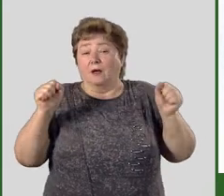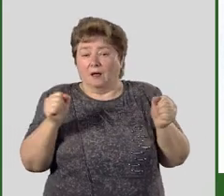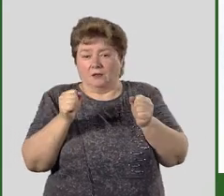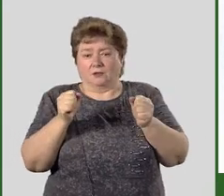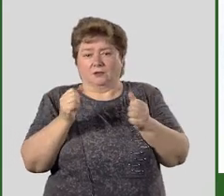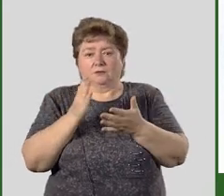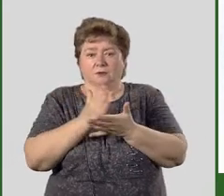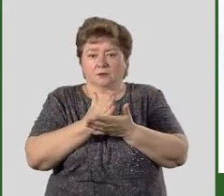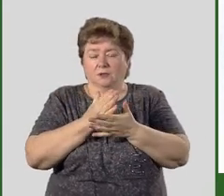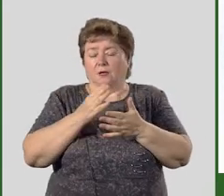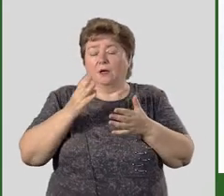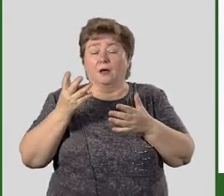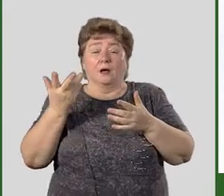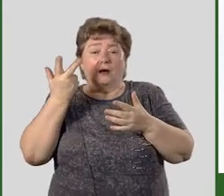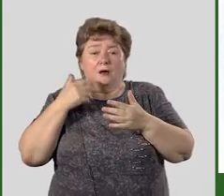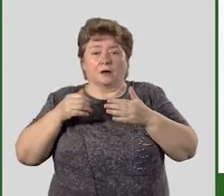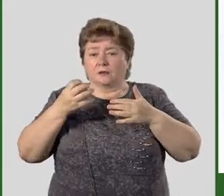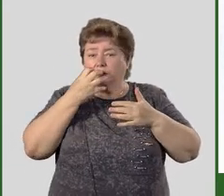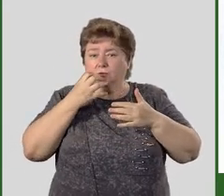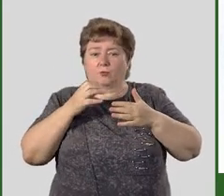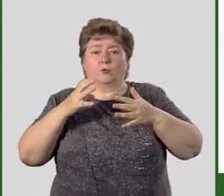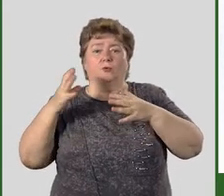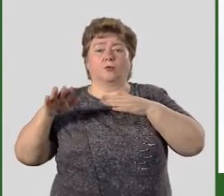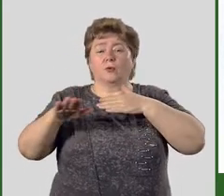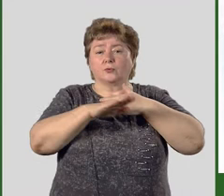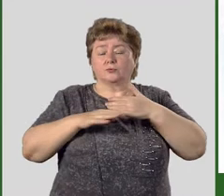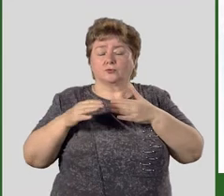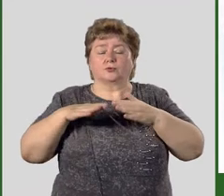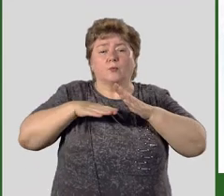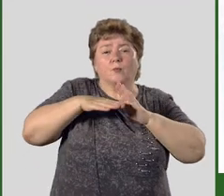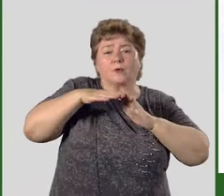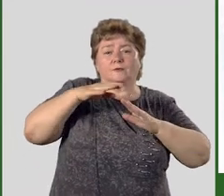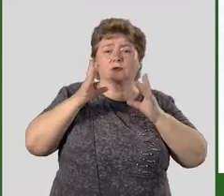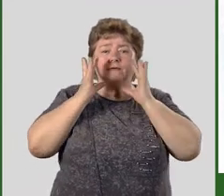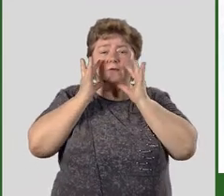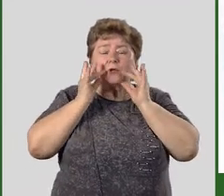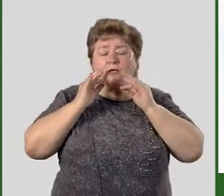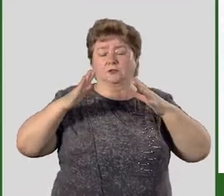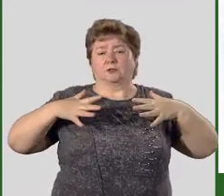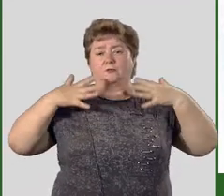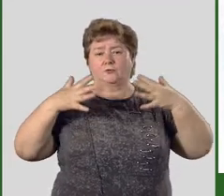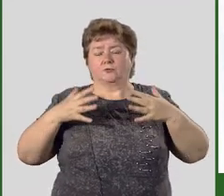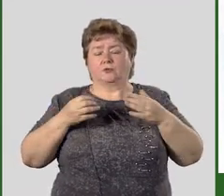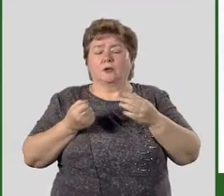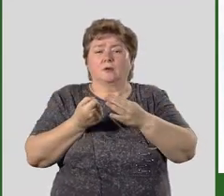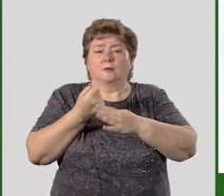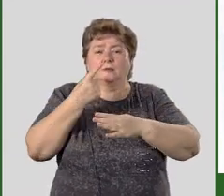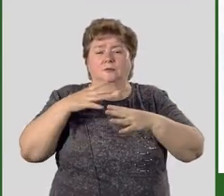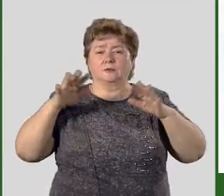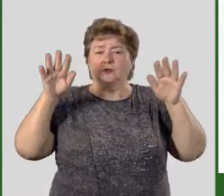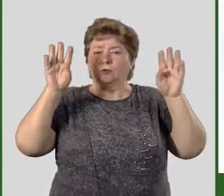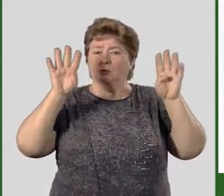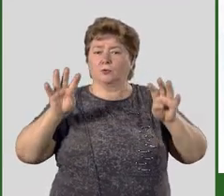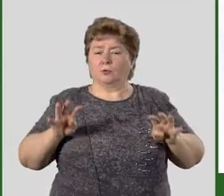охлаждаются. Приходя на прогретую сушу, они повышают влажность воздуха, образуются